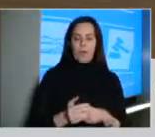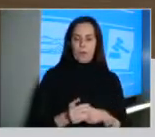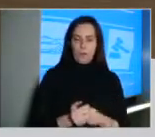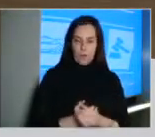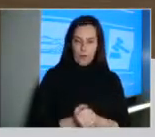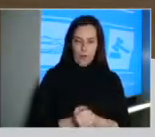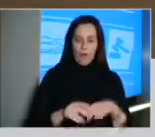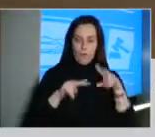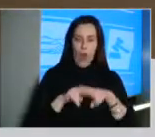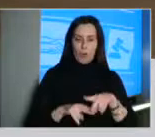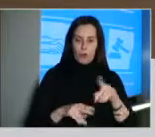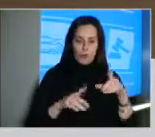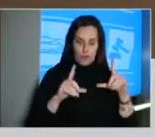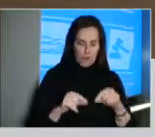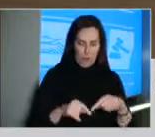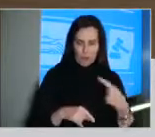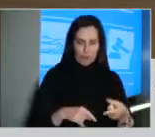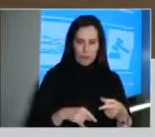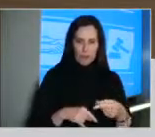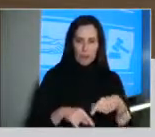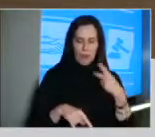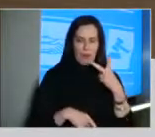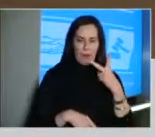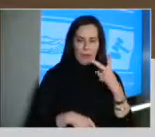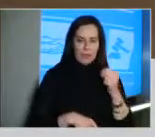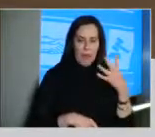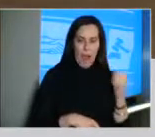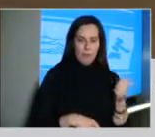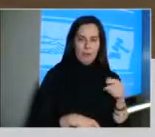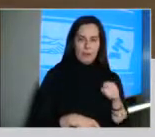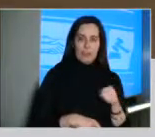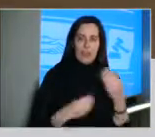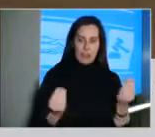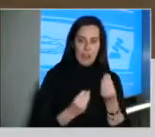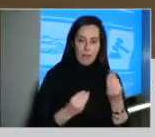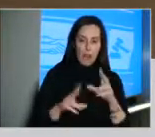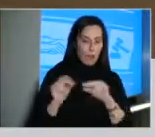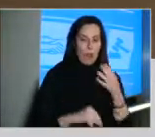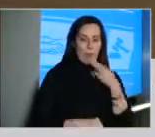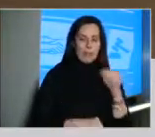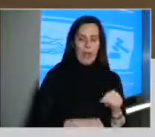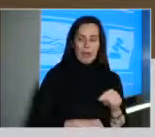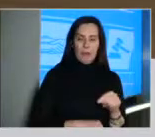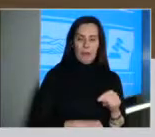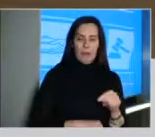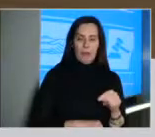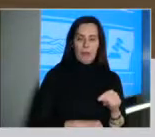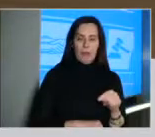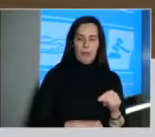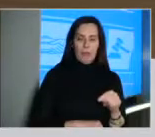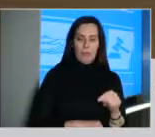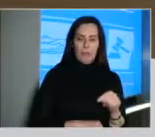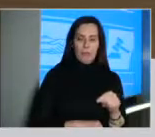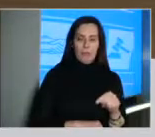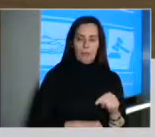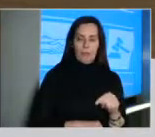הולך להיגמר בסביבות שנת 2040, זו תופעה דומה גם לשלנו. זאת אומרת,